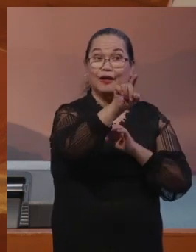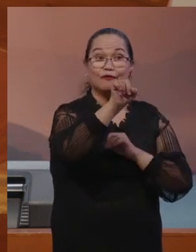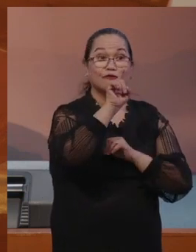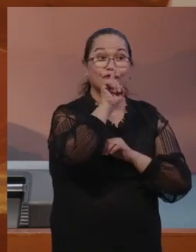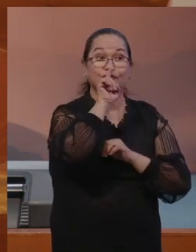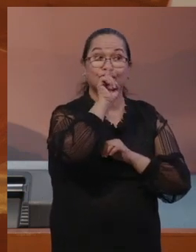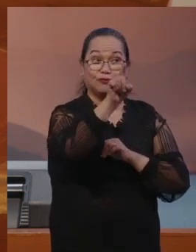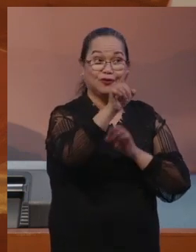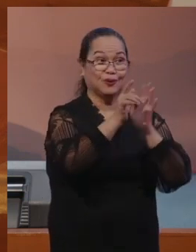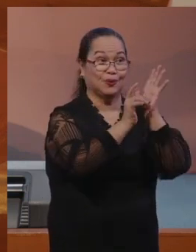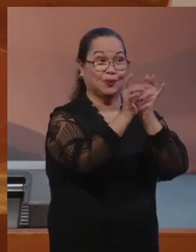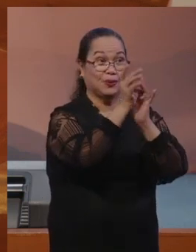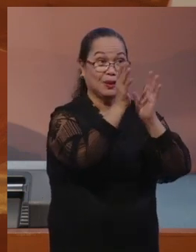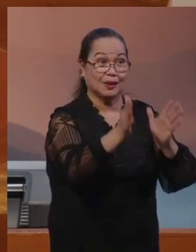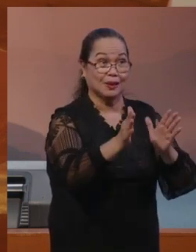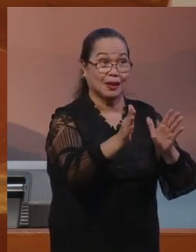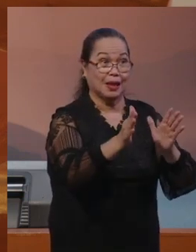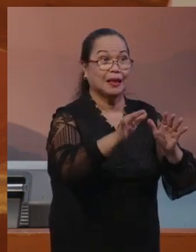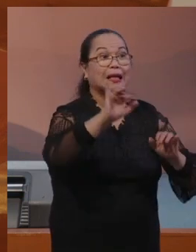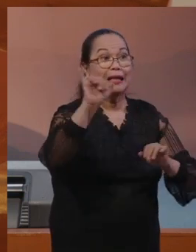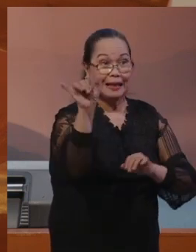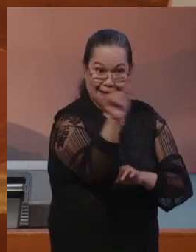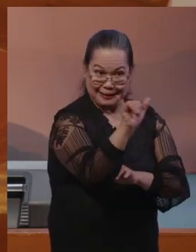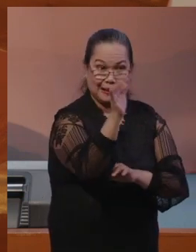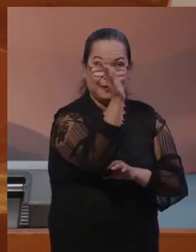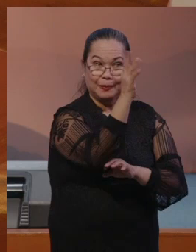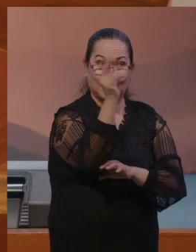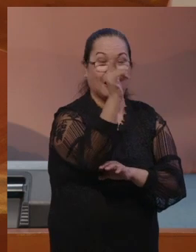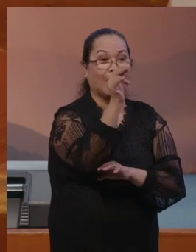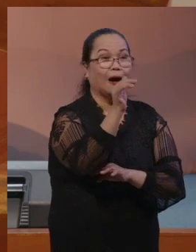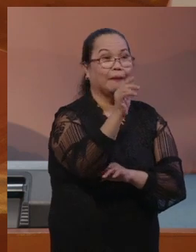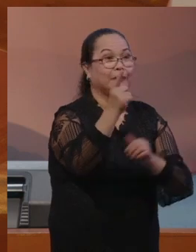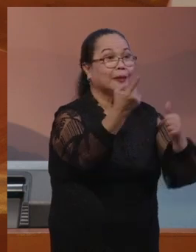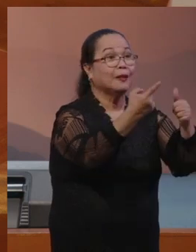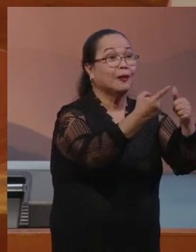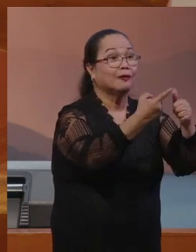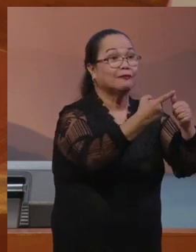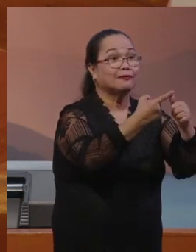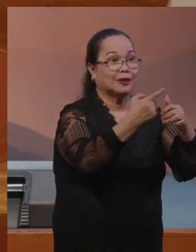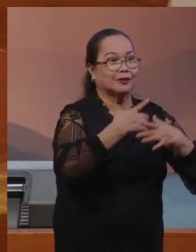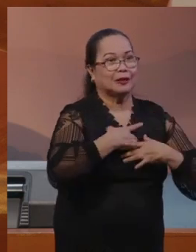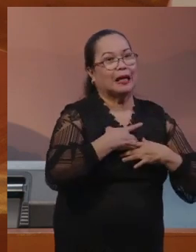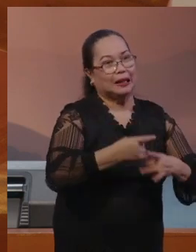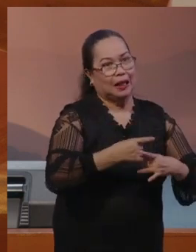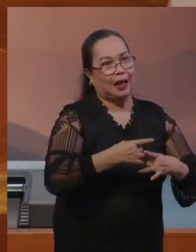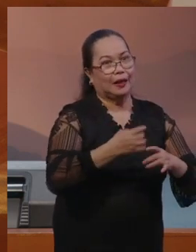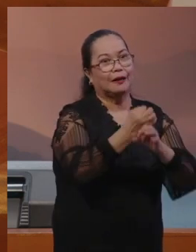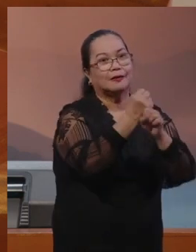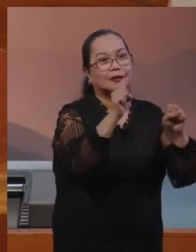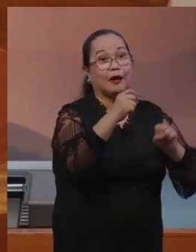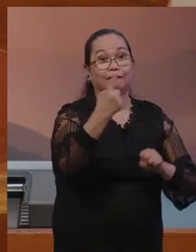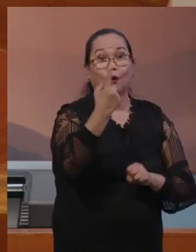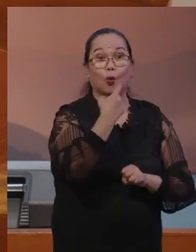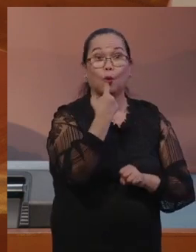na mananampalataya, katulad ni Rahab, yung kanyang desire na maligtas ang kanyang buong